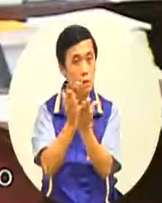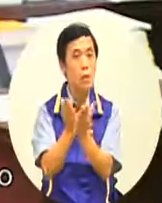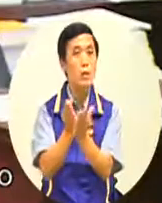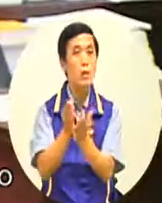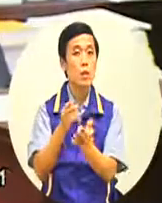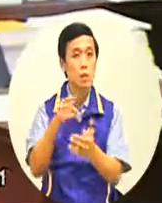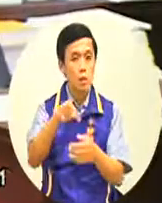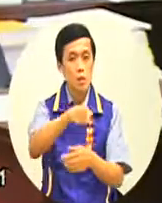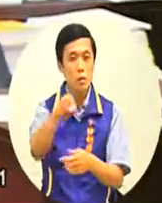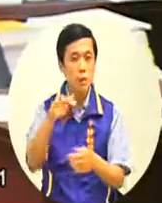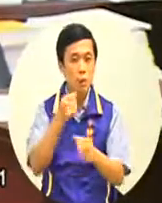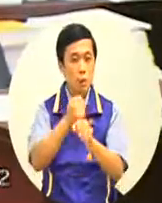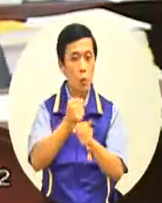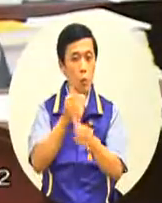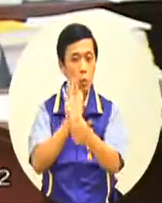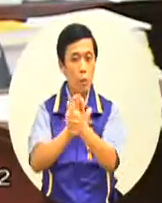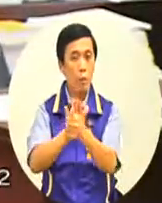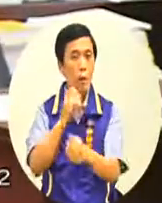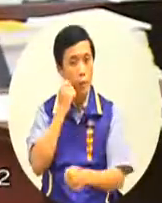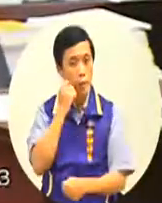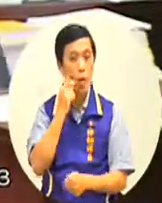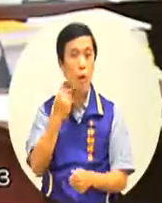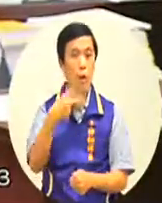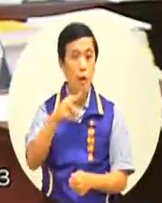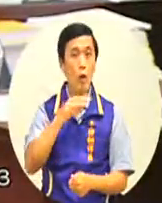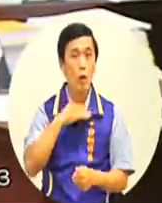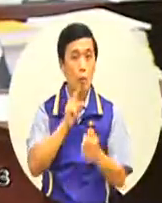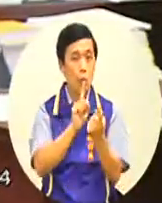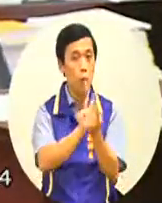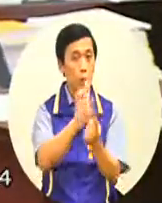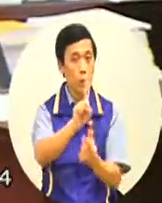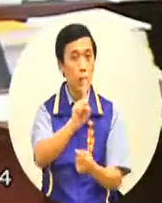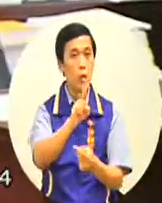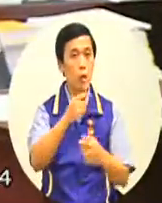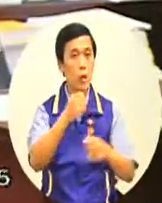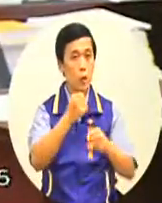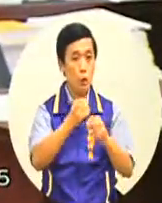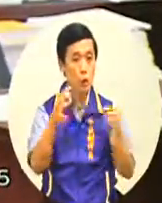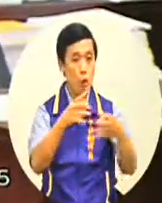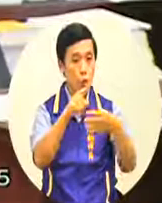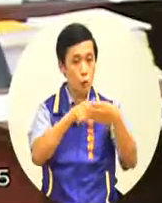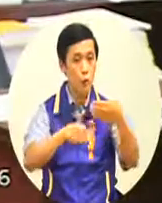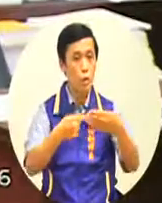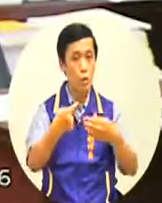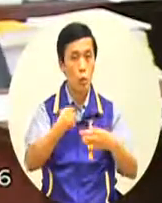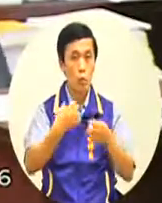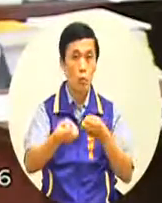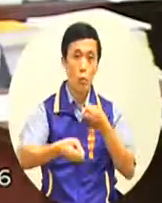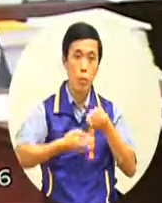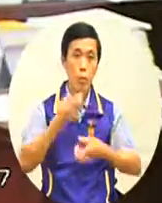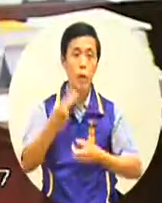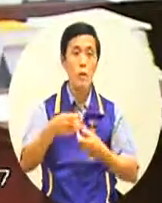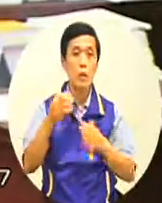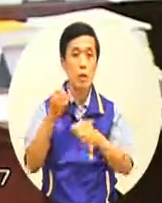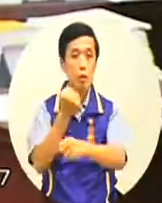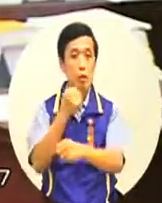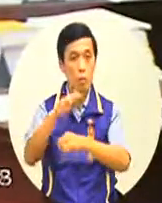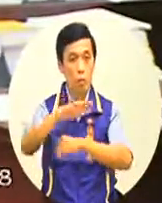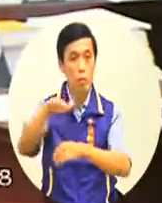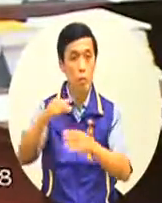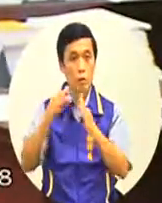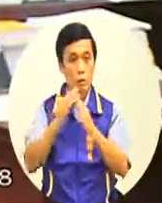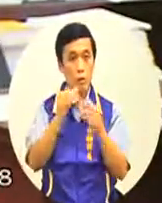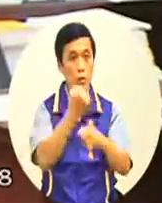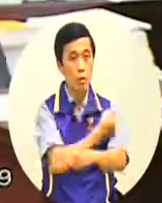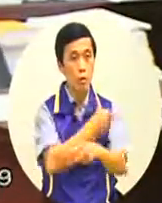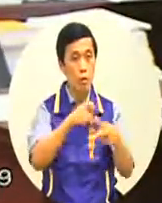做的。我前几天有听到有一位首长有一位同仁跟我分享，就是包括社会局或者是劳工局，其实我们都